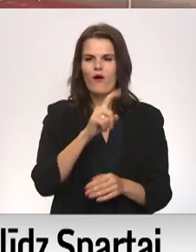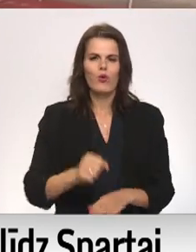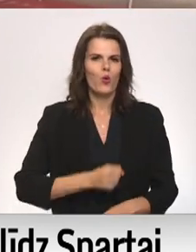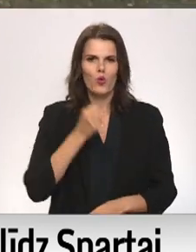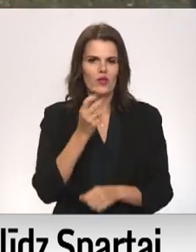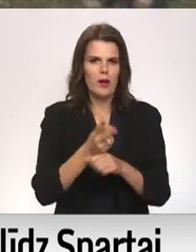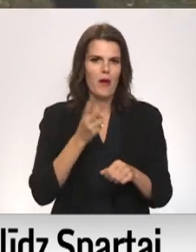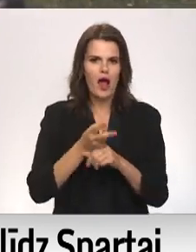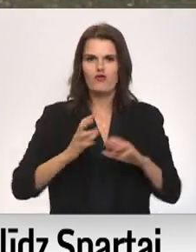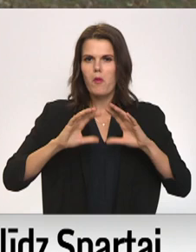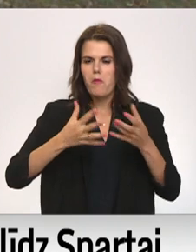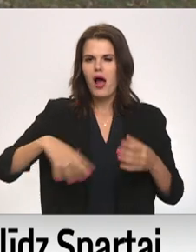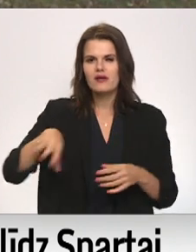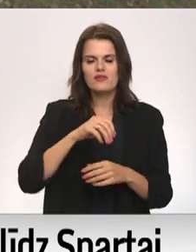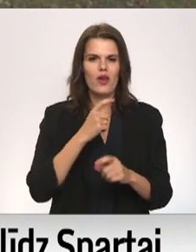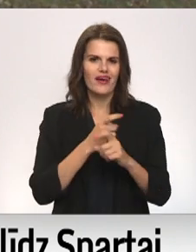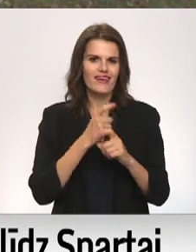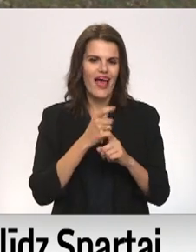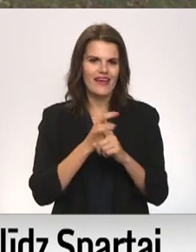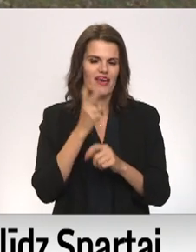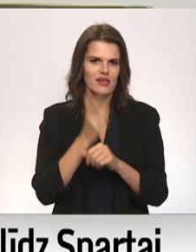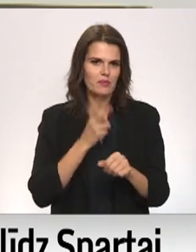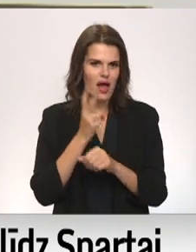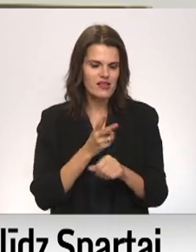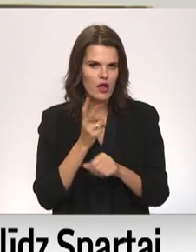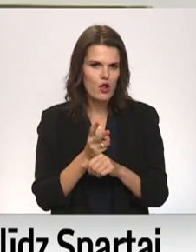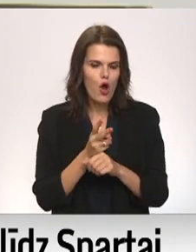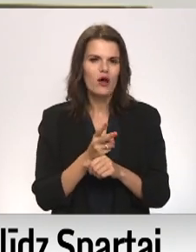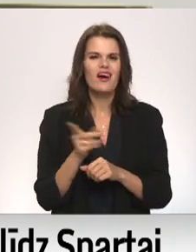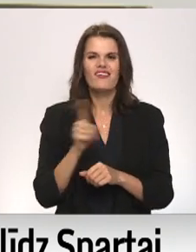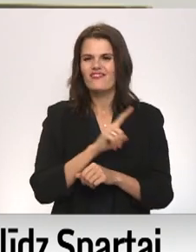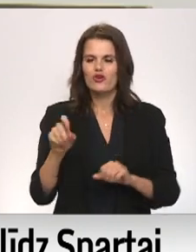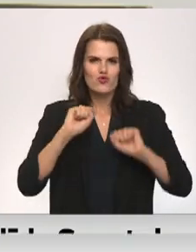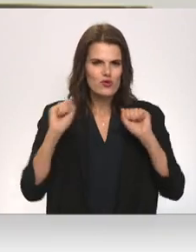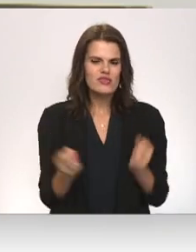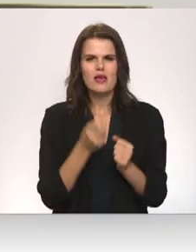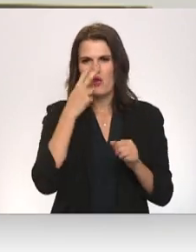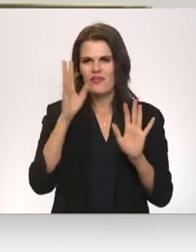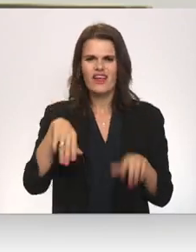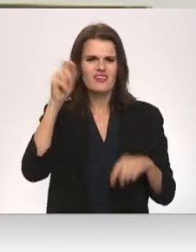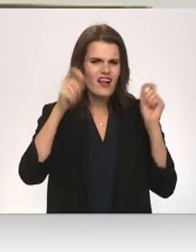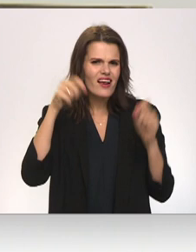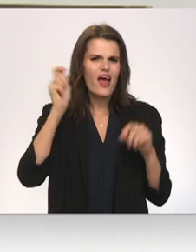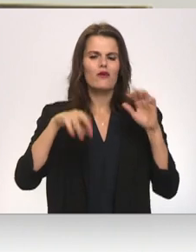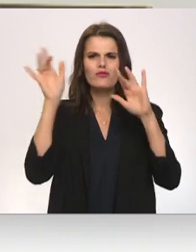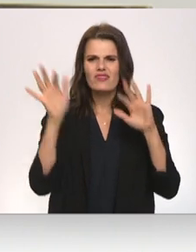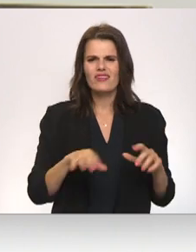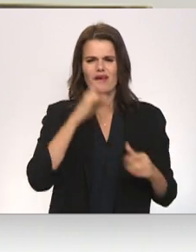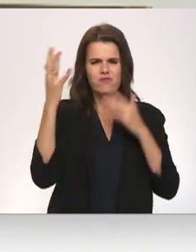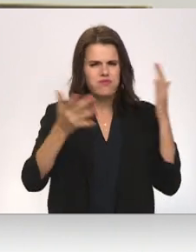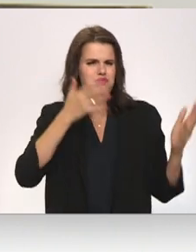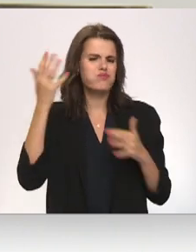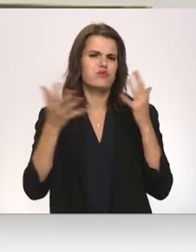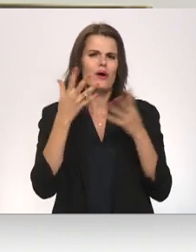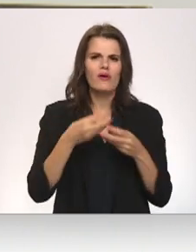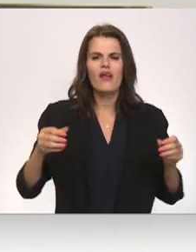grūtākajiem maratoniem pasaulē – Grieķijas Spartatlonā. Visu ziemu, neskatoties uz lietu, sniegu, tur puteņa atkal